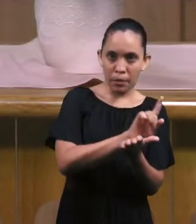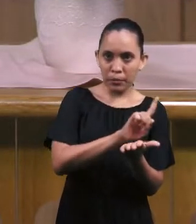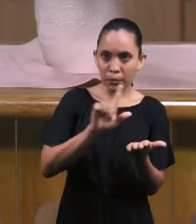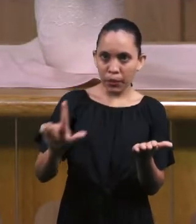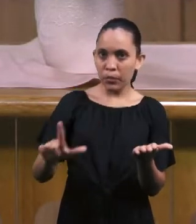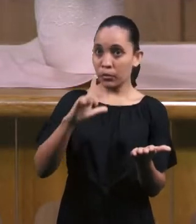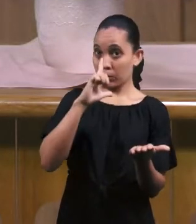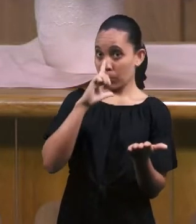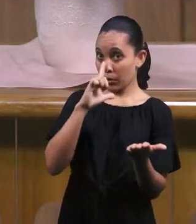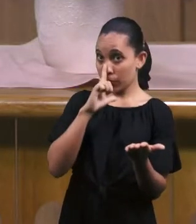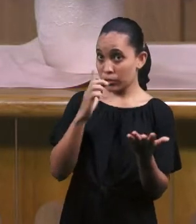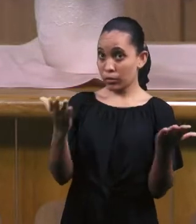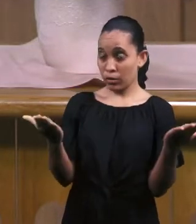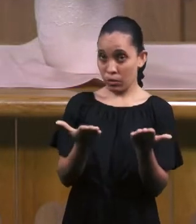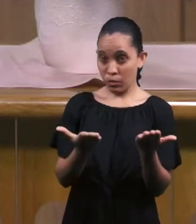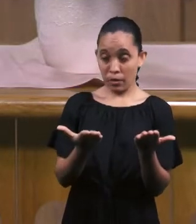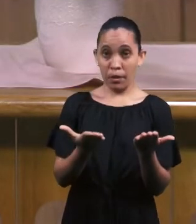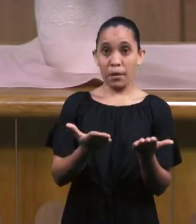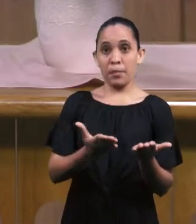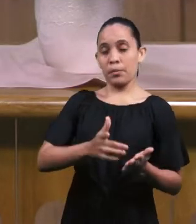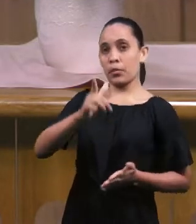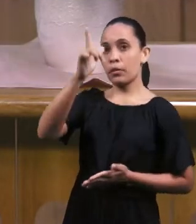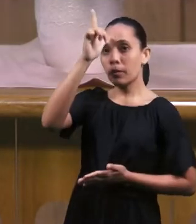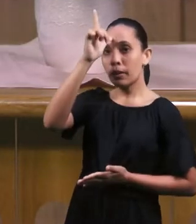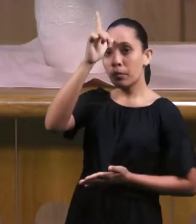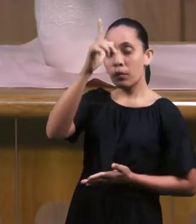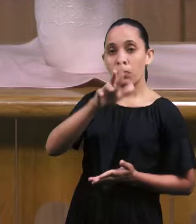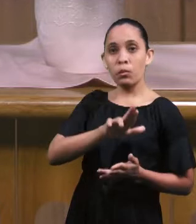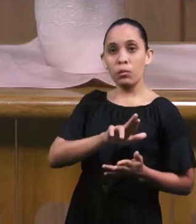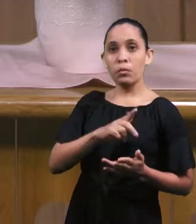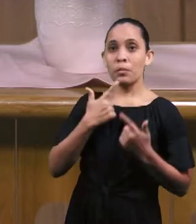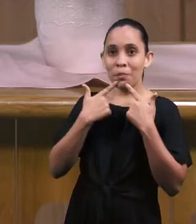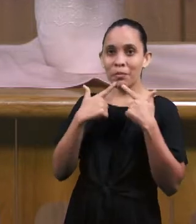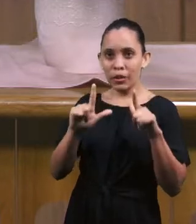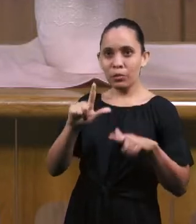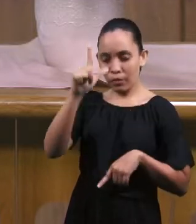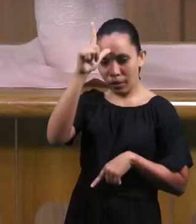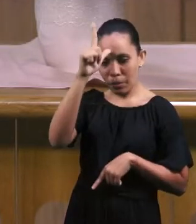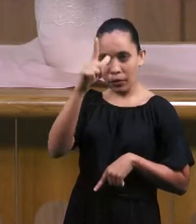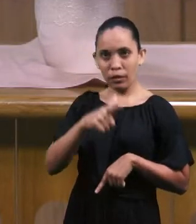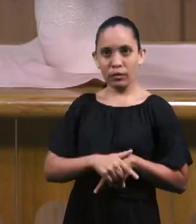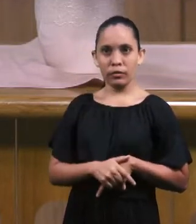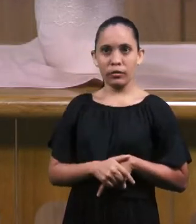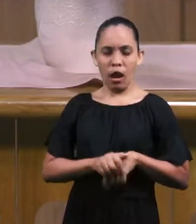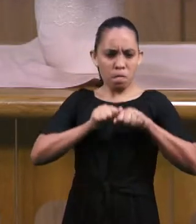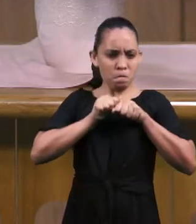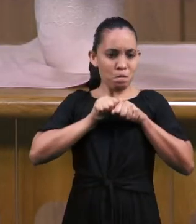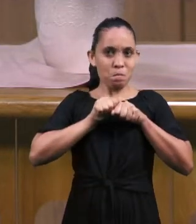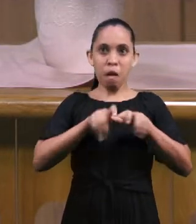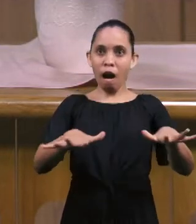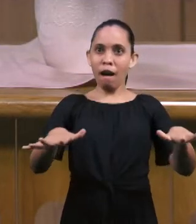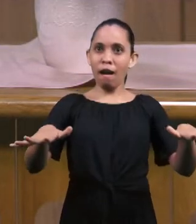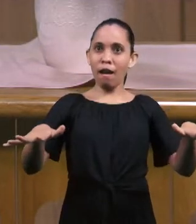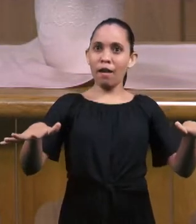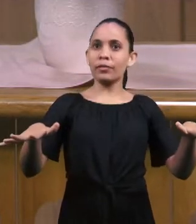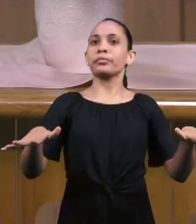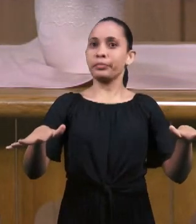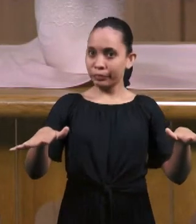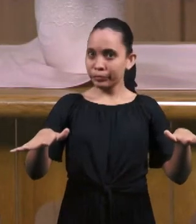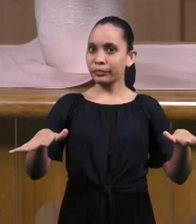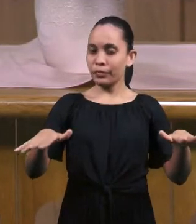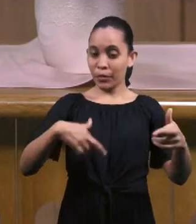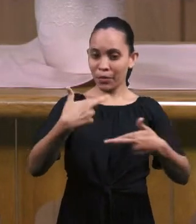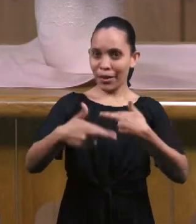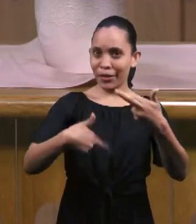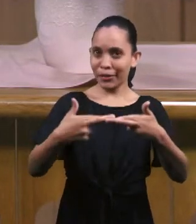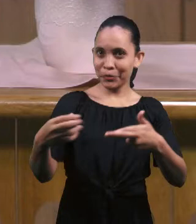Donc, d'ailleurs, quand Luther a traduit la Bible du latin vers l'allemand, donc ça a explosé. Quand